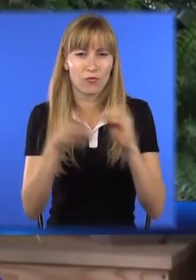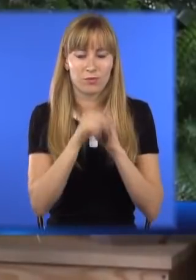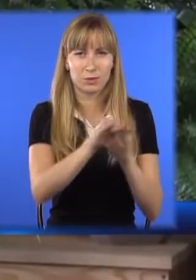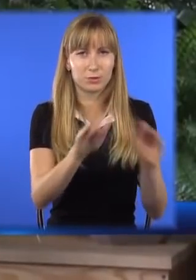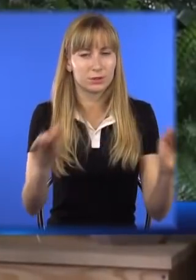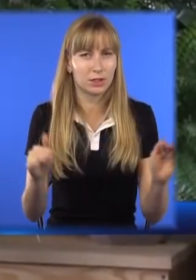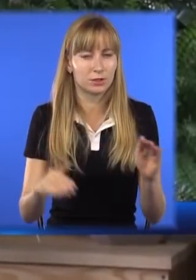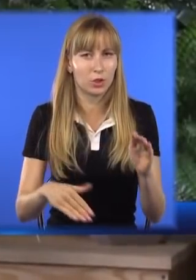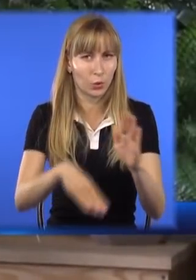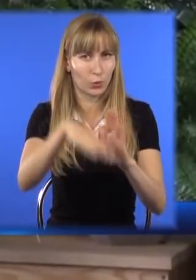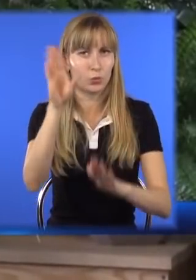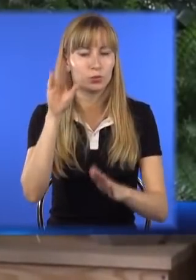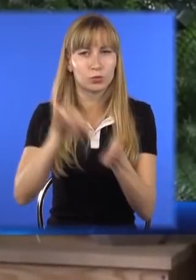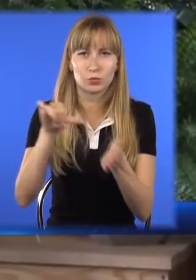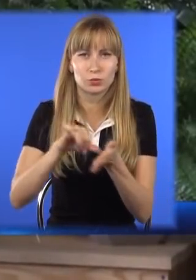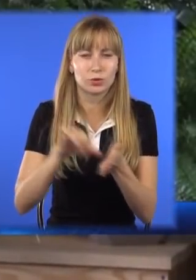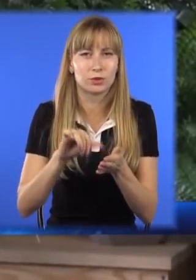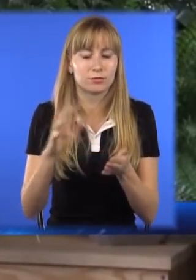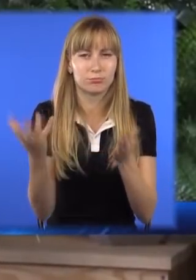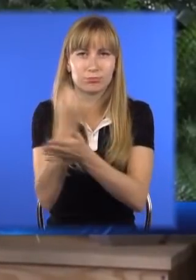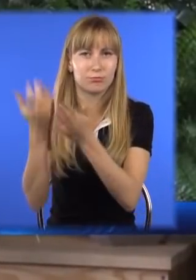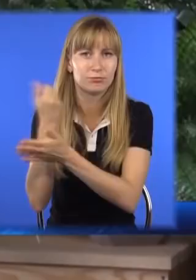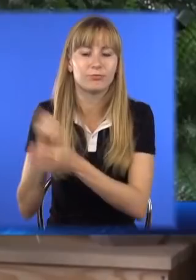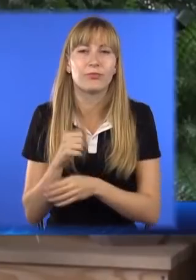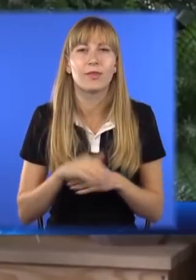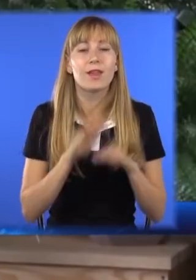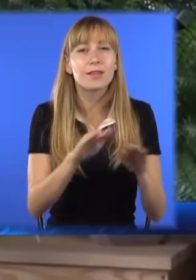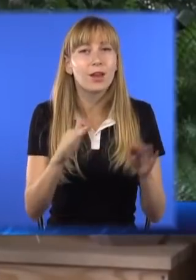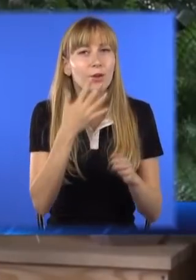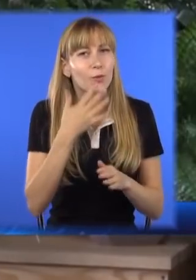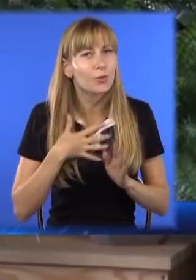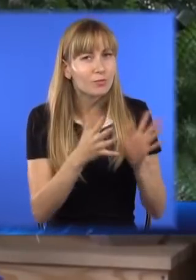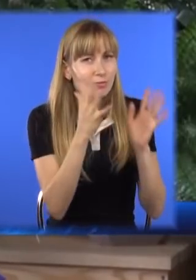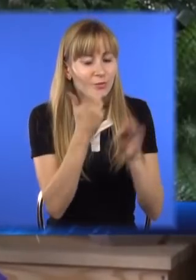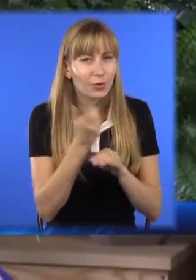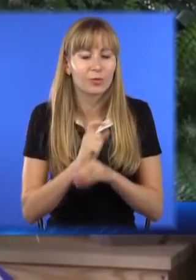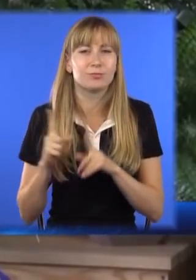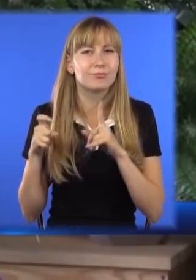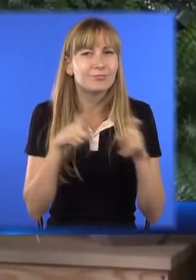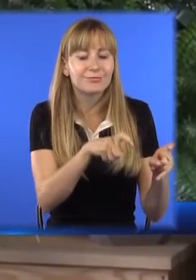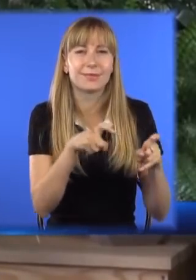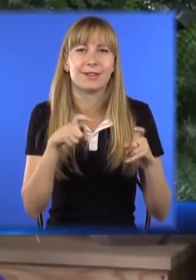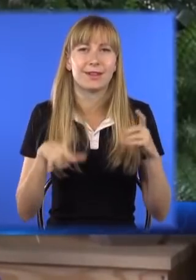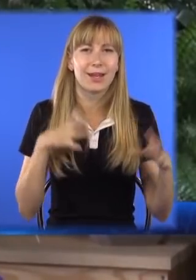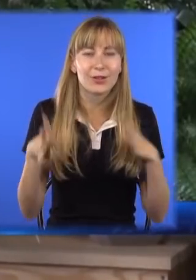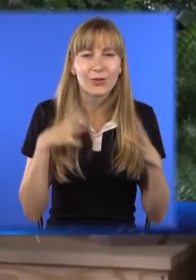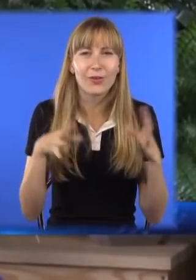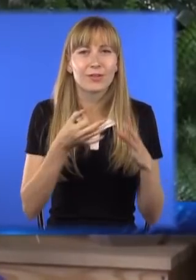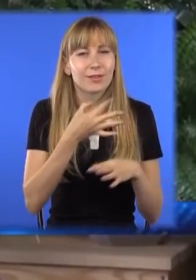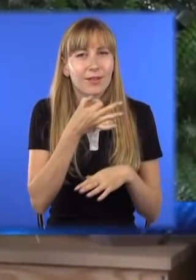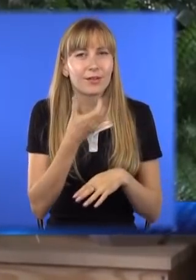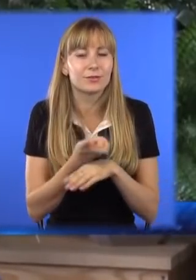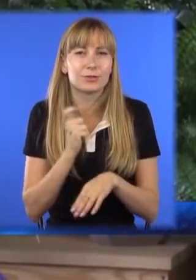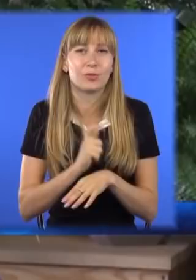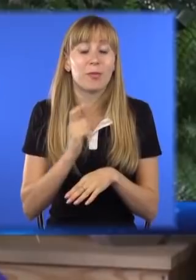сумасшедший, діти її обожають, з радістю бігуть на тренировки. Есть у нас детки, которые каждый бы день занимались, если